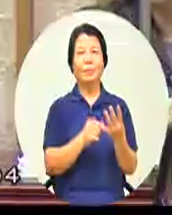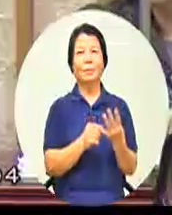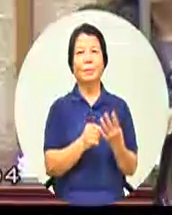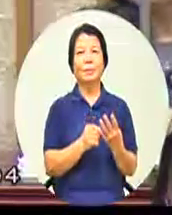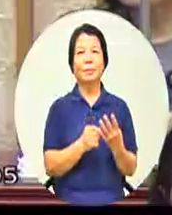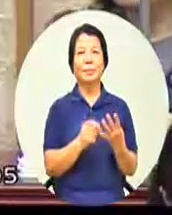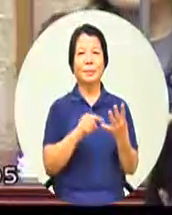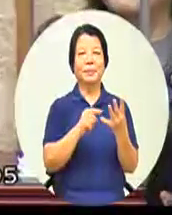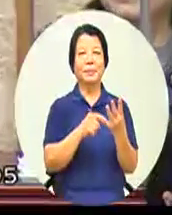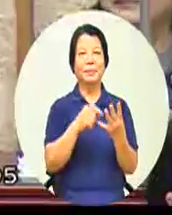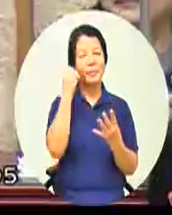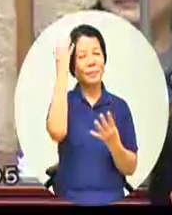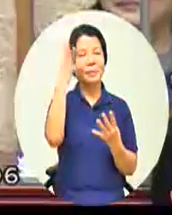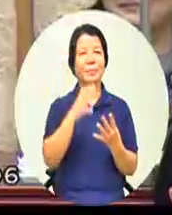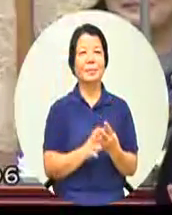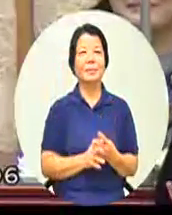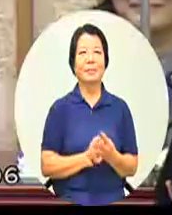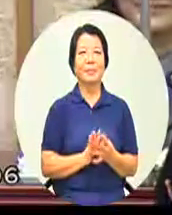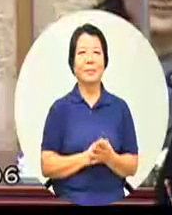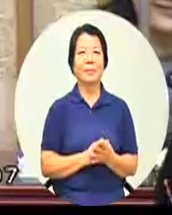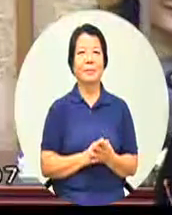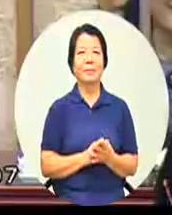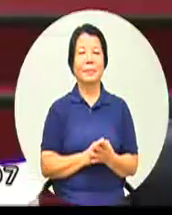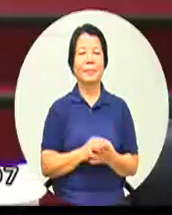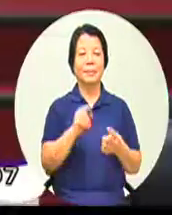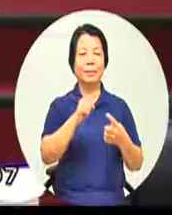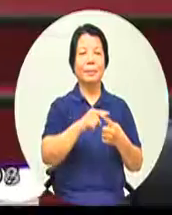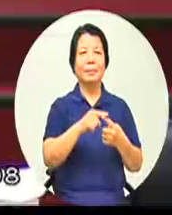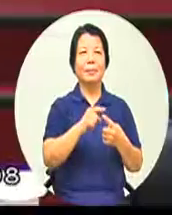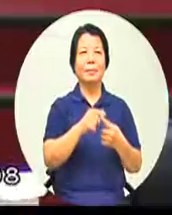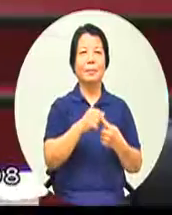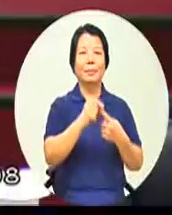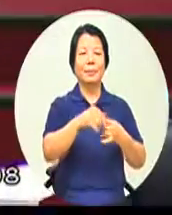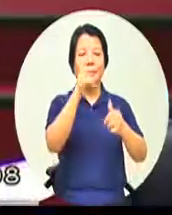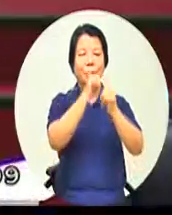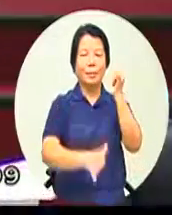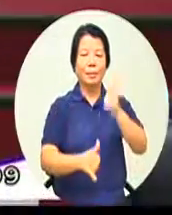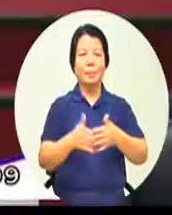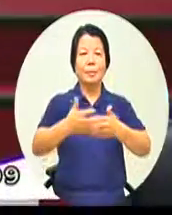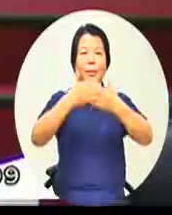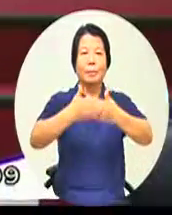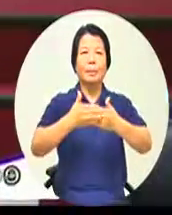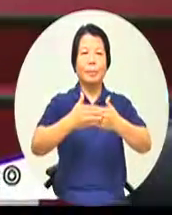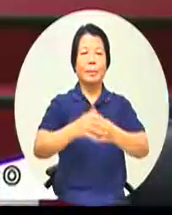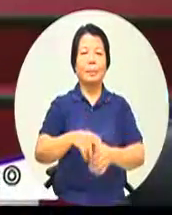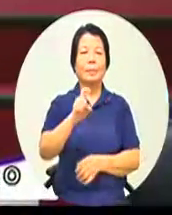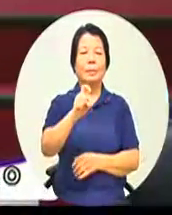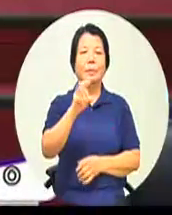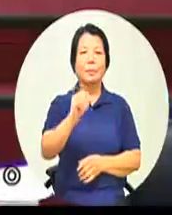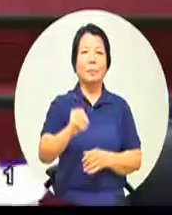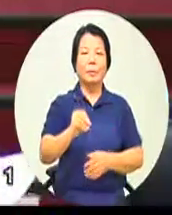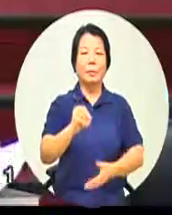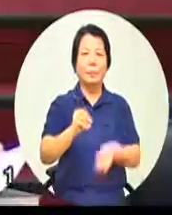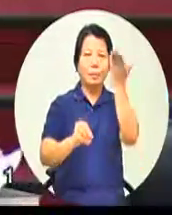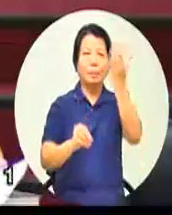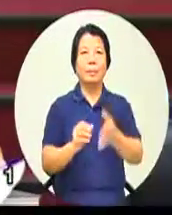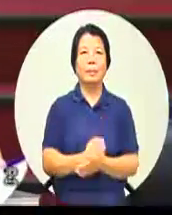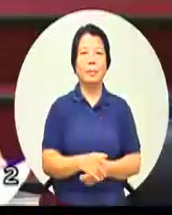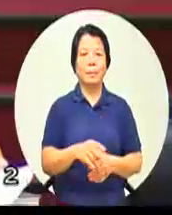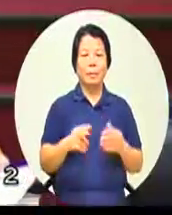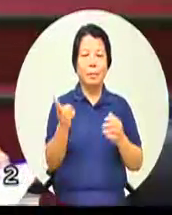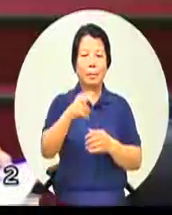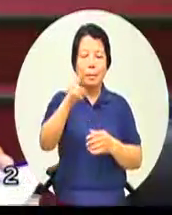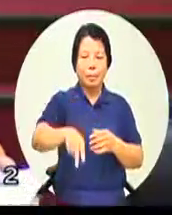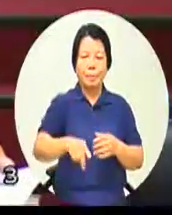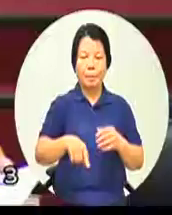没记起 来。你的脸都变的啊！荷兰的时代，迄汉民有十几万人，敢那荷兰一两千人咧